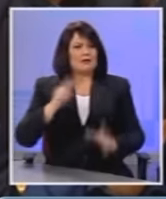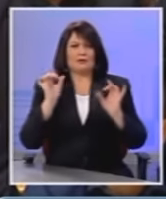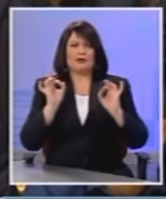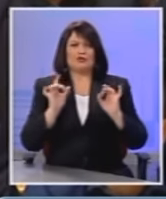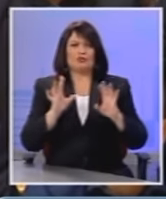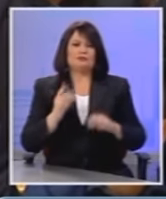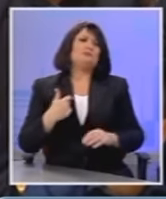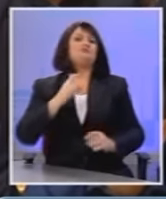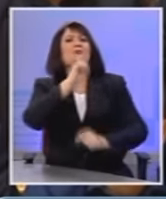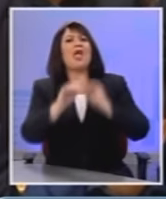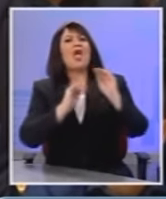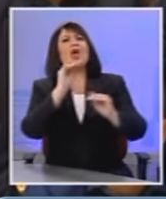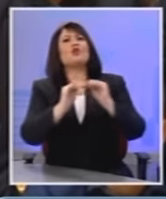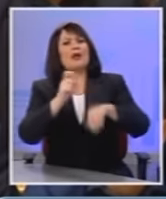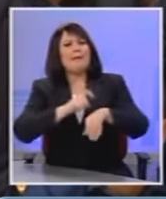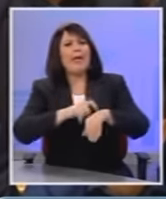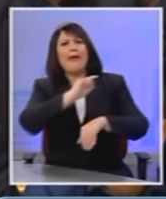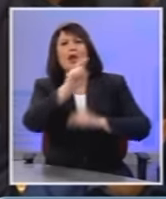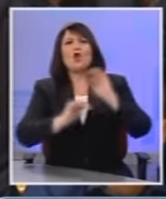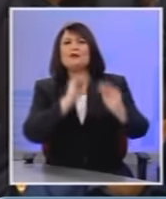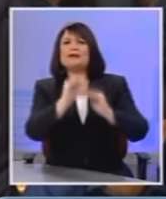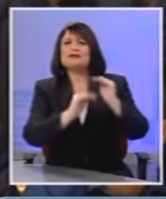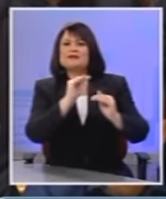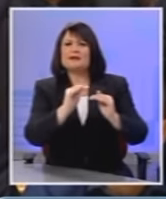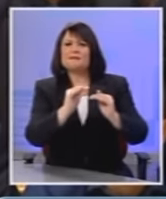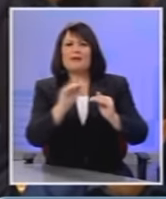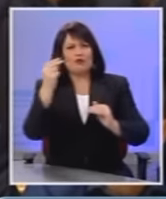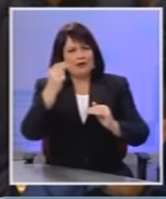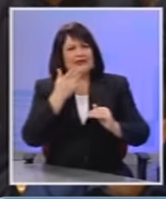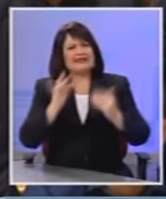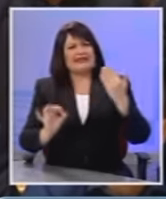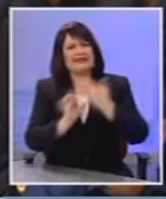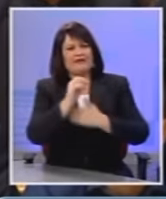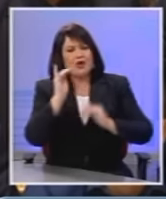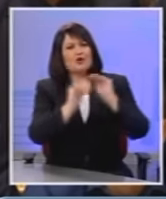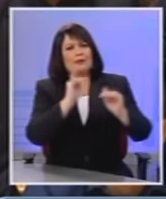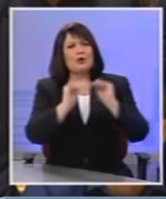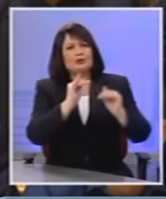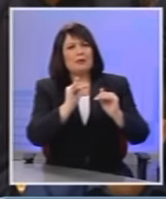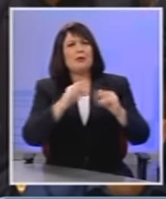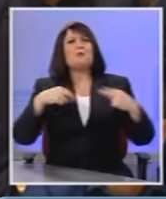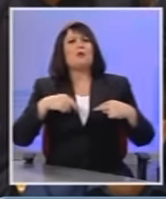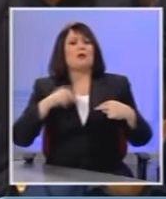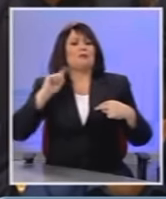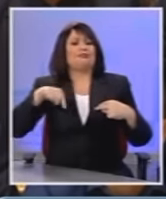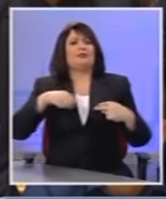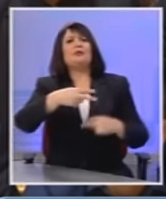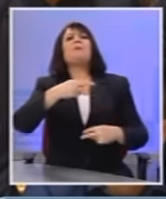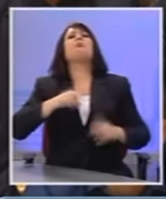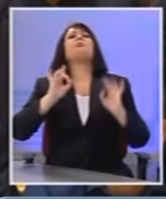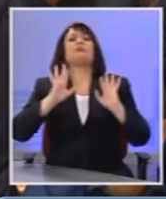στα ερωτήματα, στις επίκαιρες ερωτήσεις των βουλευτών της Χρυσής Αυγής, γιατί είμαστε,